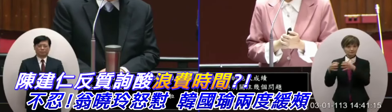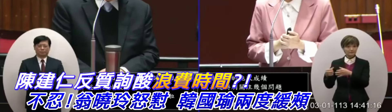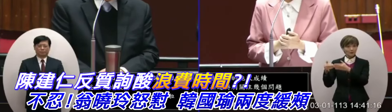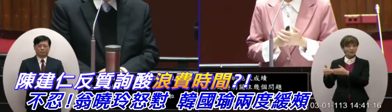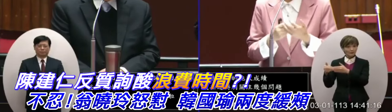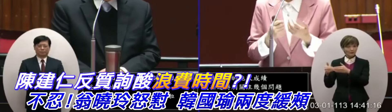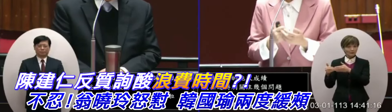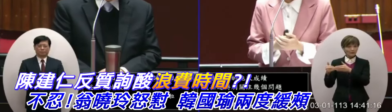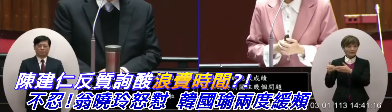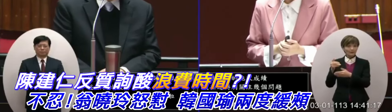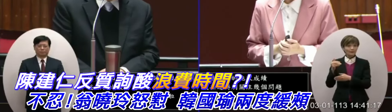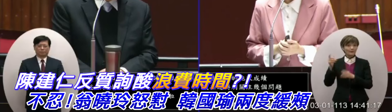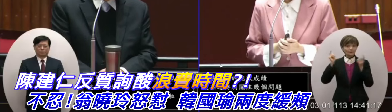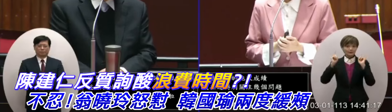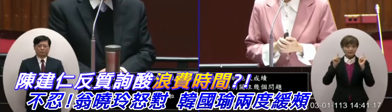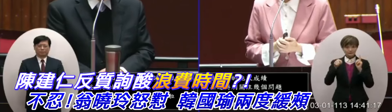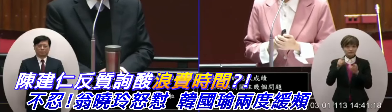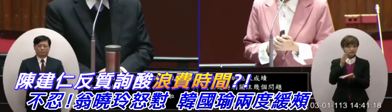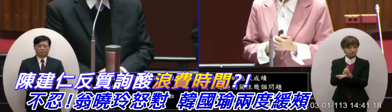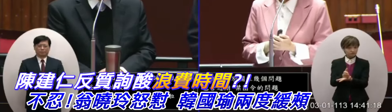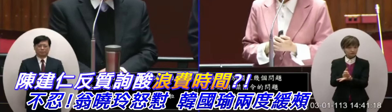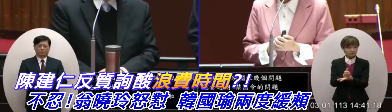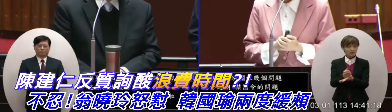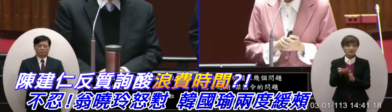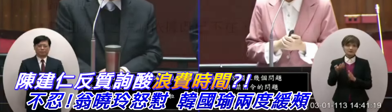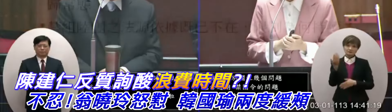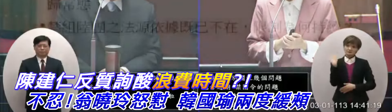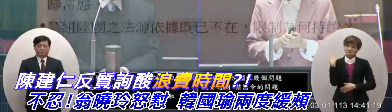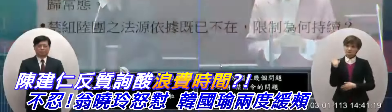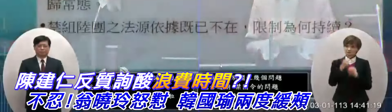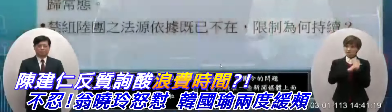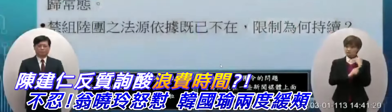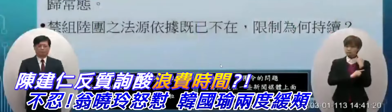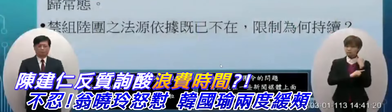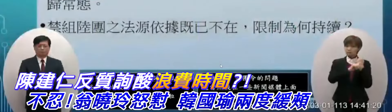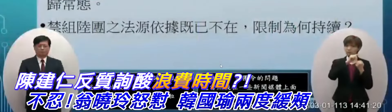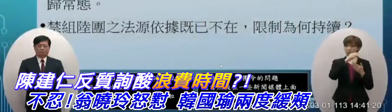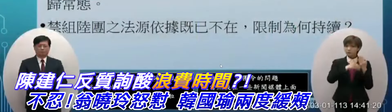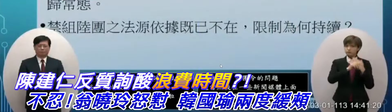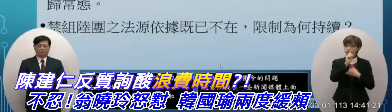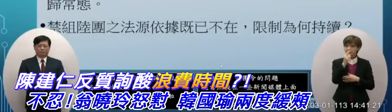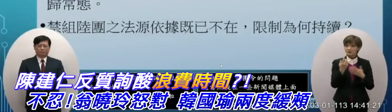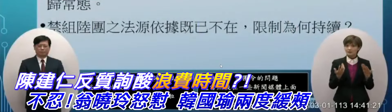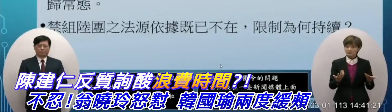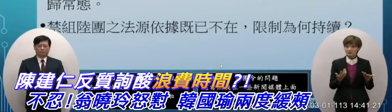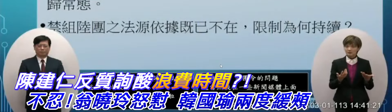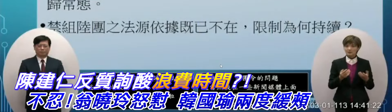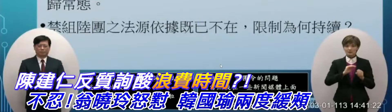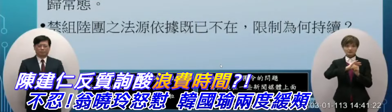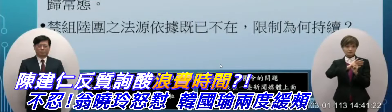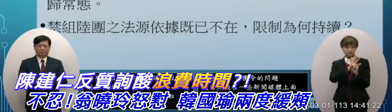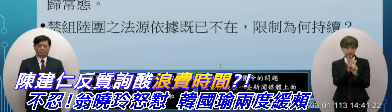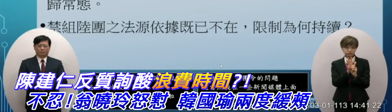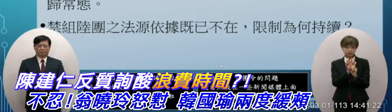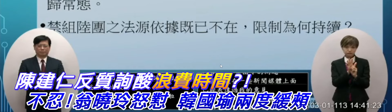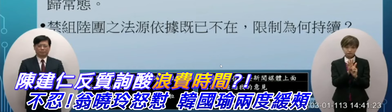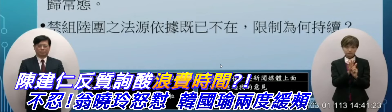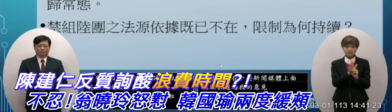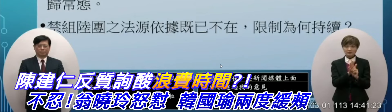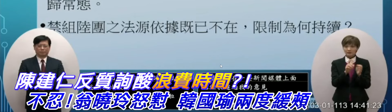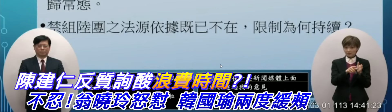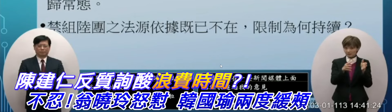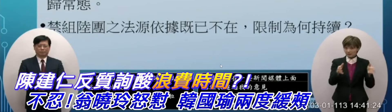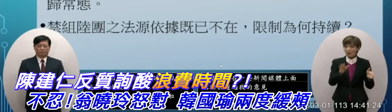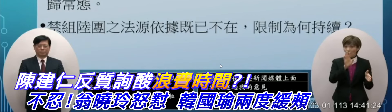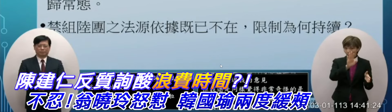团的限制，当时的法源依据是有新冠肺炎条例啊，那时候